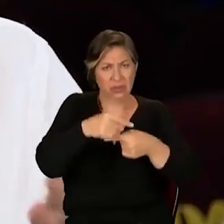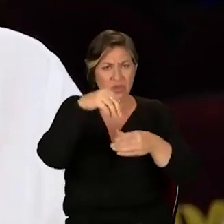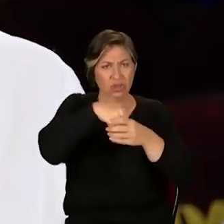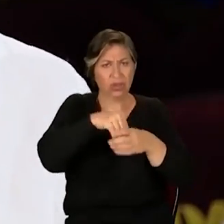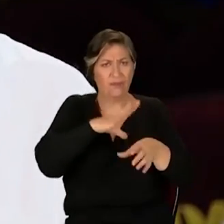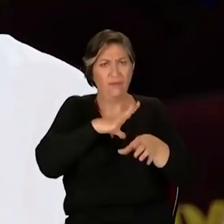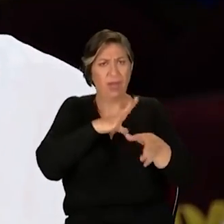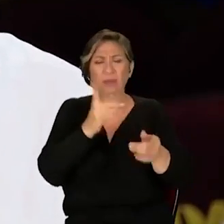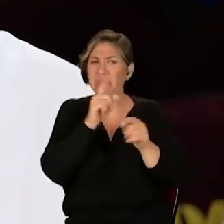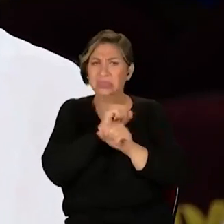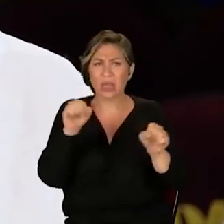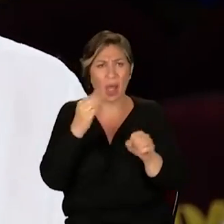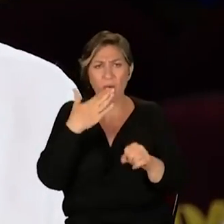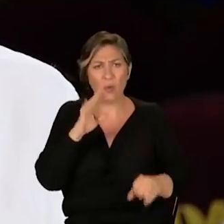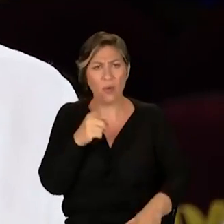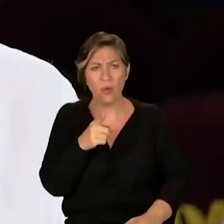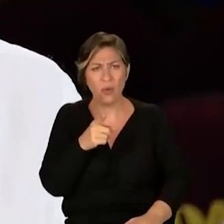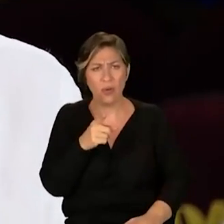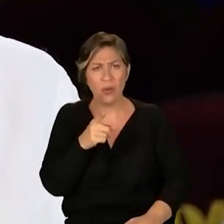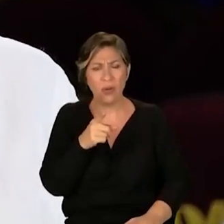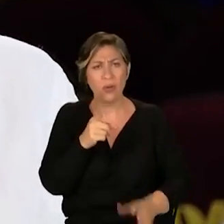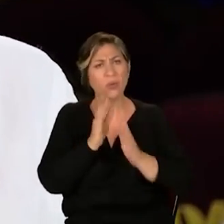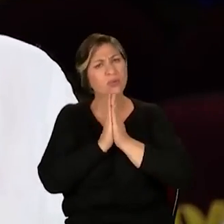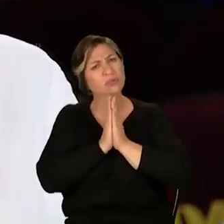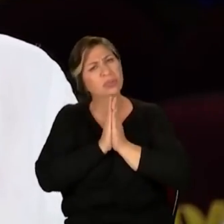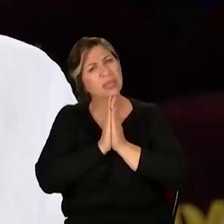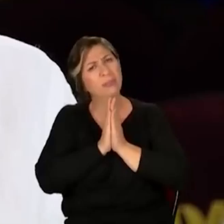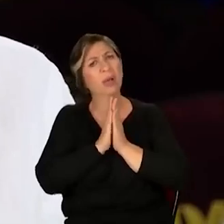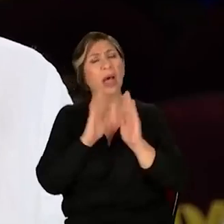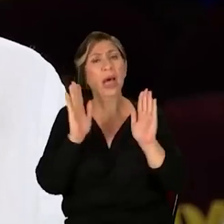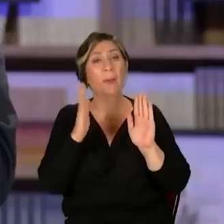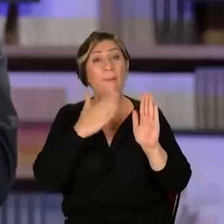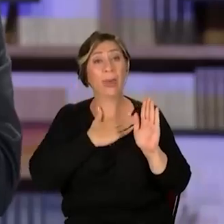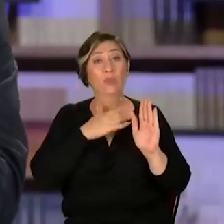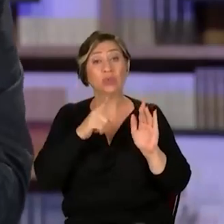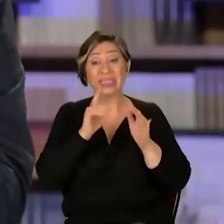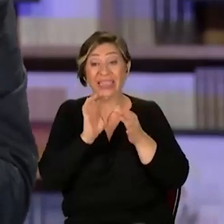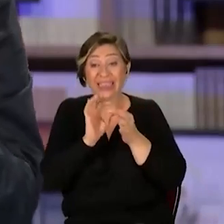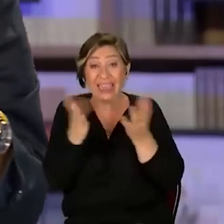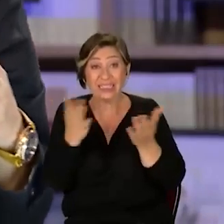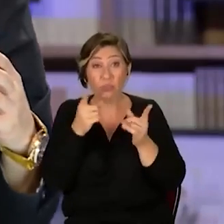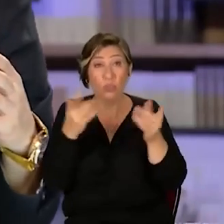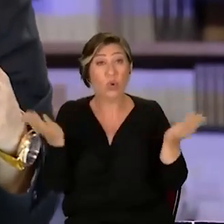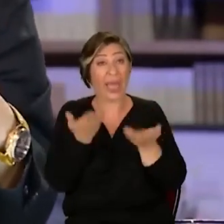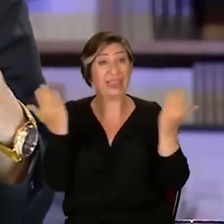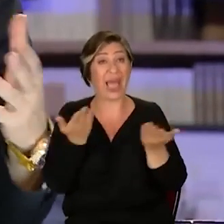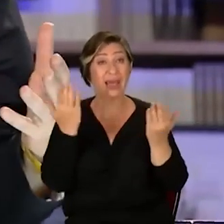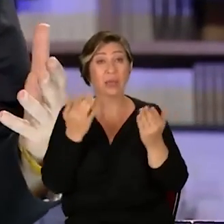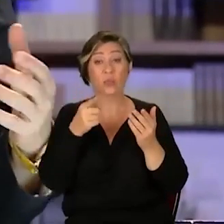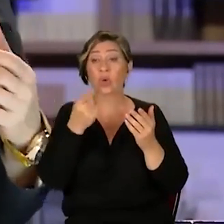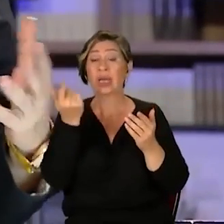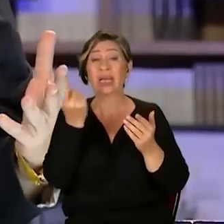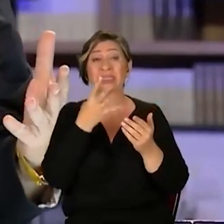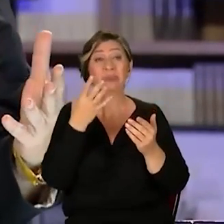ve dolayısıyla da bir zarar görmüyorsunuz. Özür dilerim ama ben bunun nasıl bu kadar... bu kaç